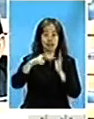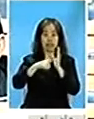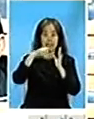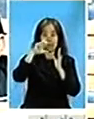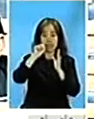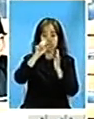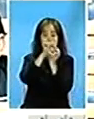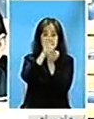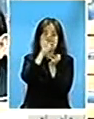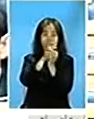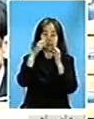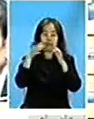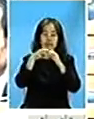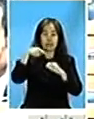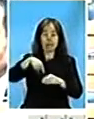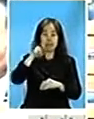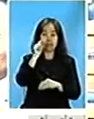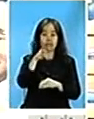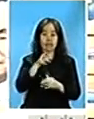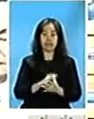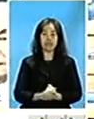พรรคเพื่อไทยท่านประธานครับ